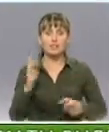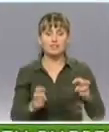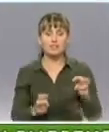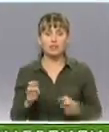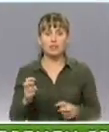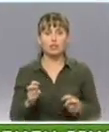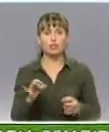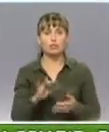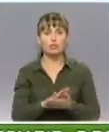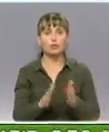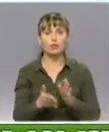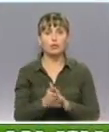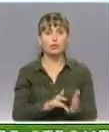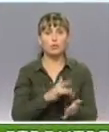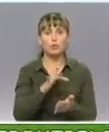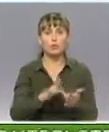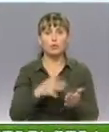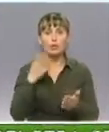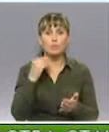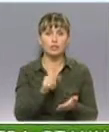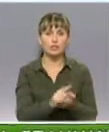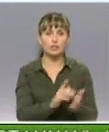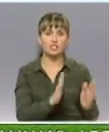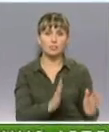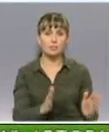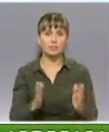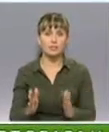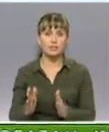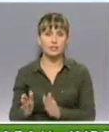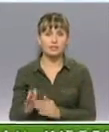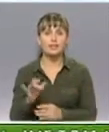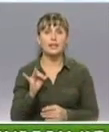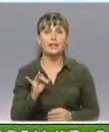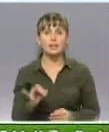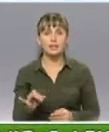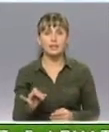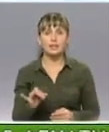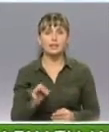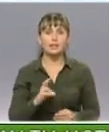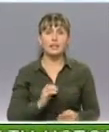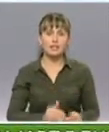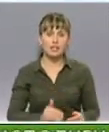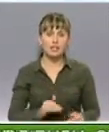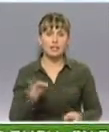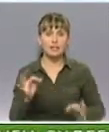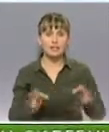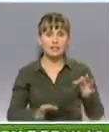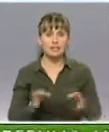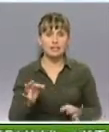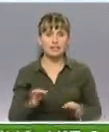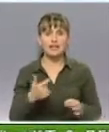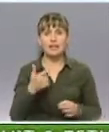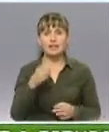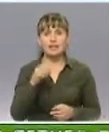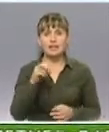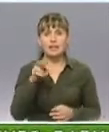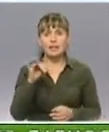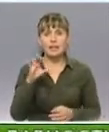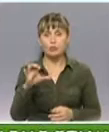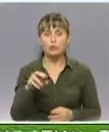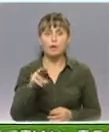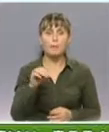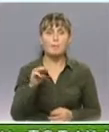то ситуация по городу Алматы должна стабилизироваться, в том числе на частных АЗС, таких как Гелиос, Ройал